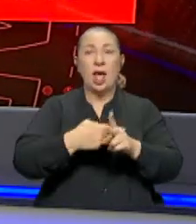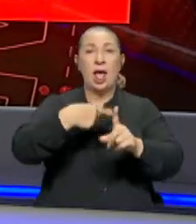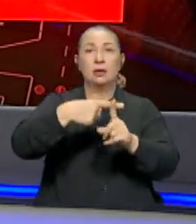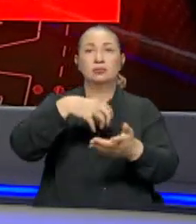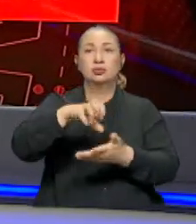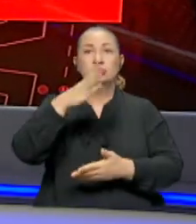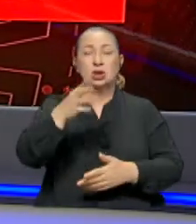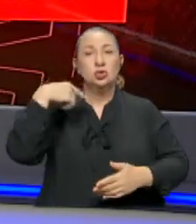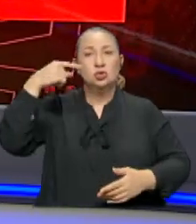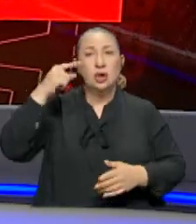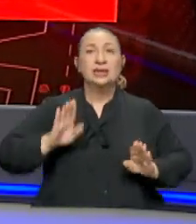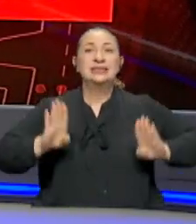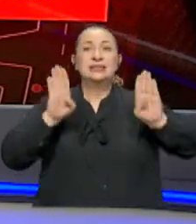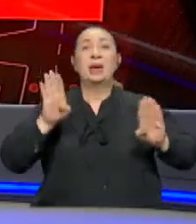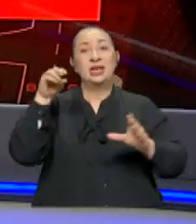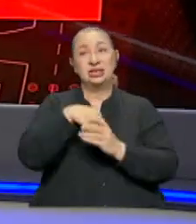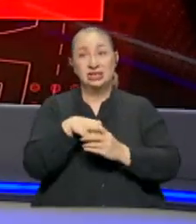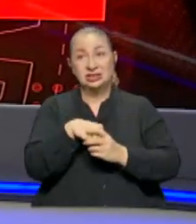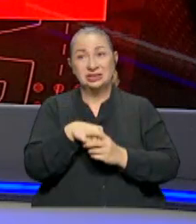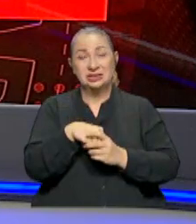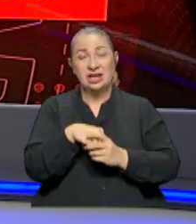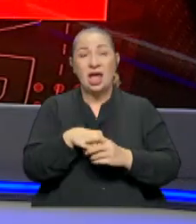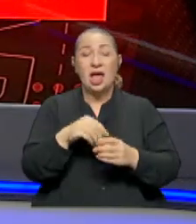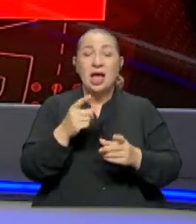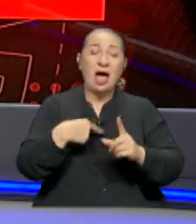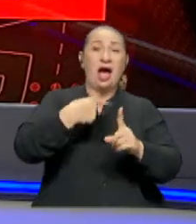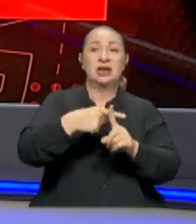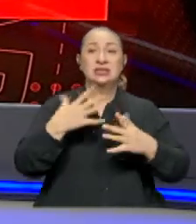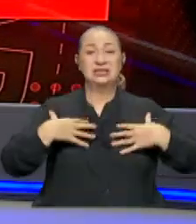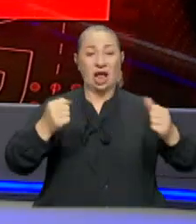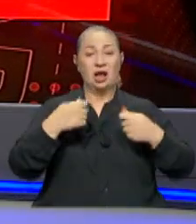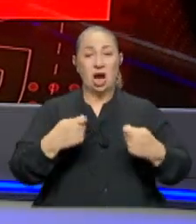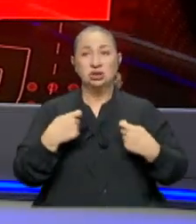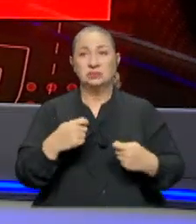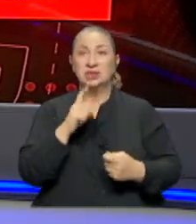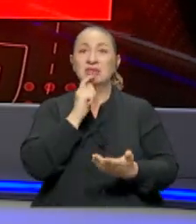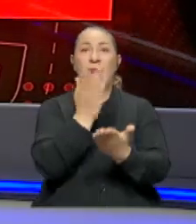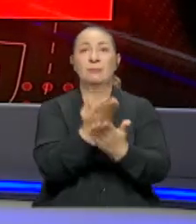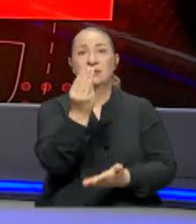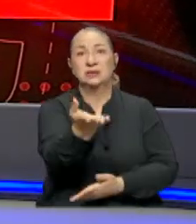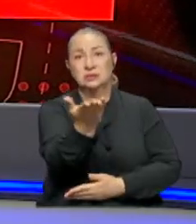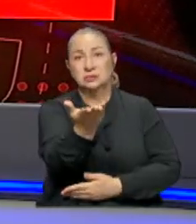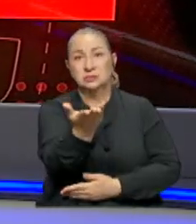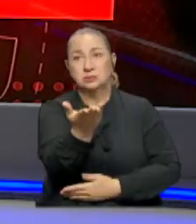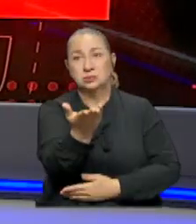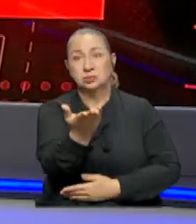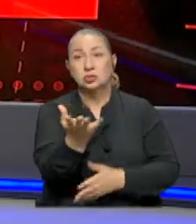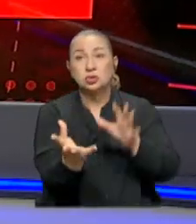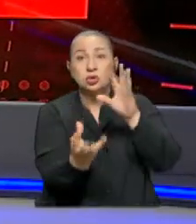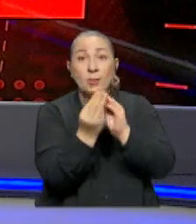ek bütçe de Suriyeli sığınmacılar için Ekstra sağlık harcaması talep ettiniz